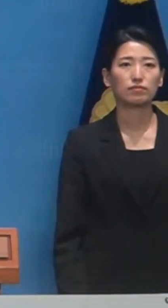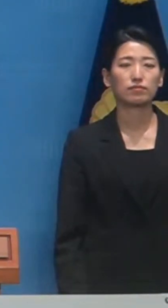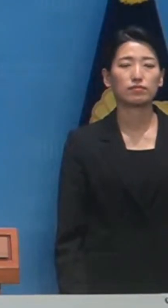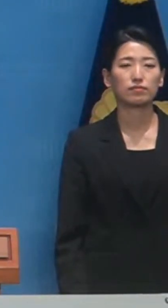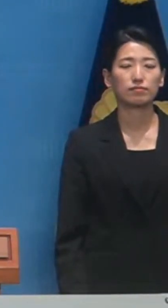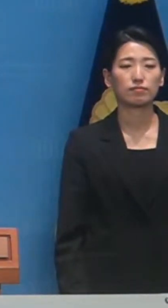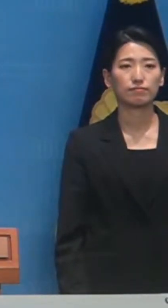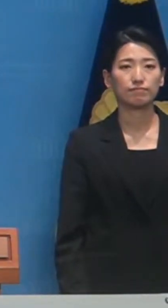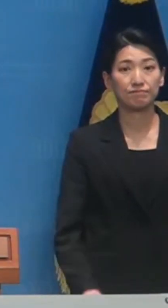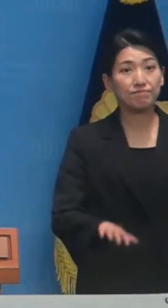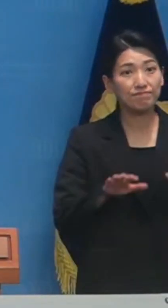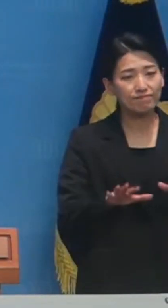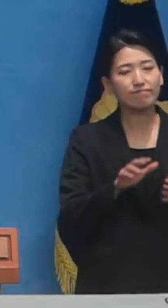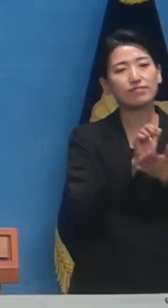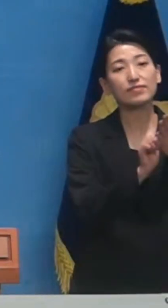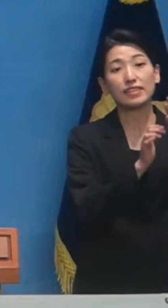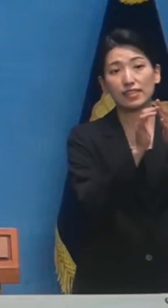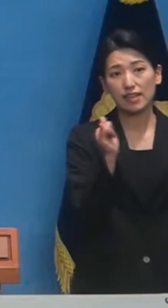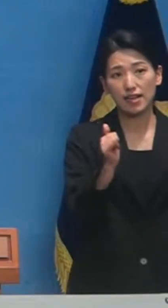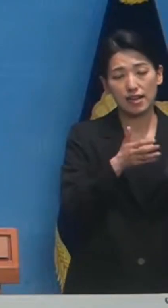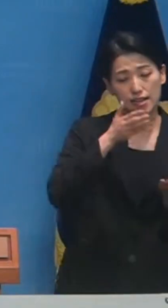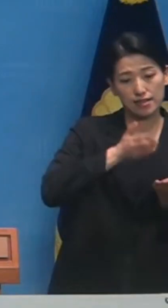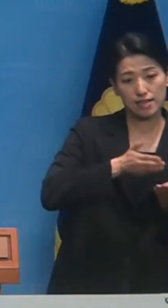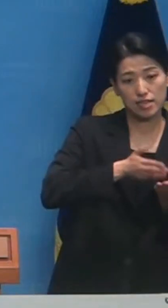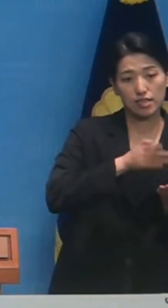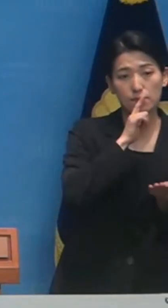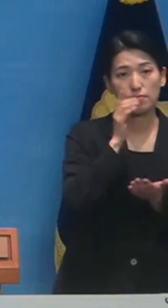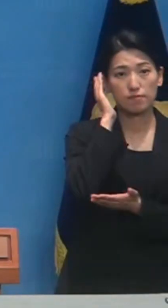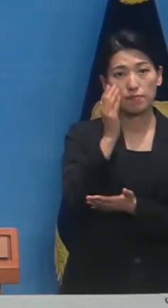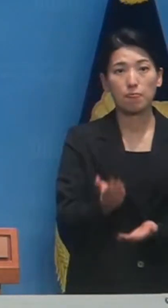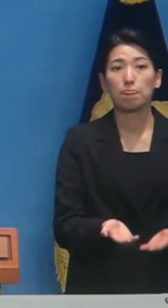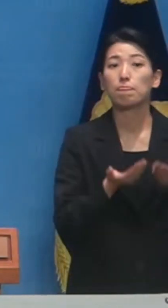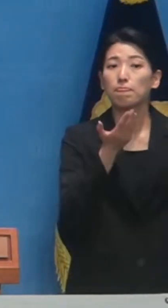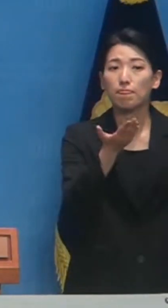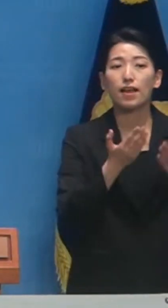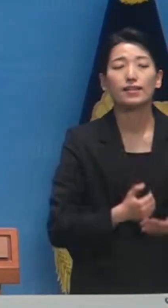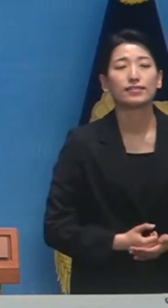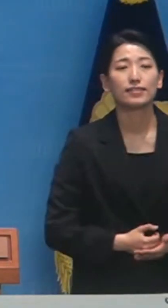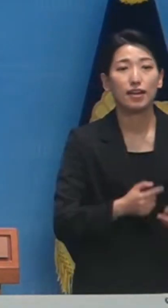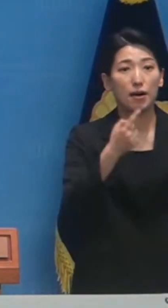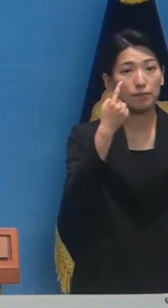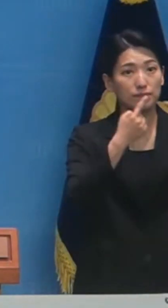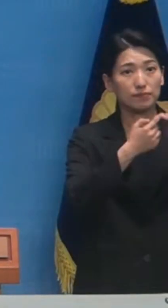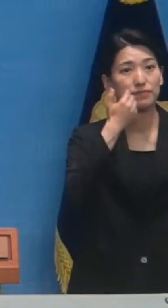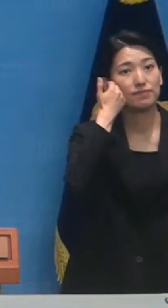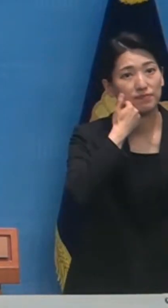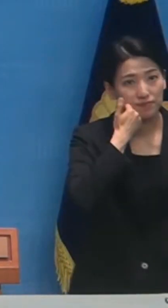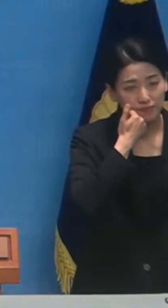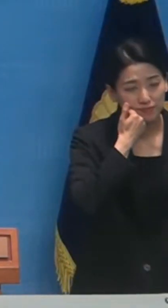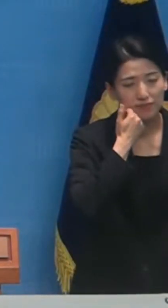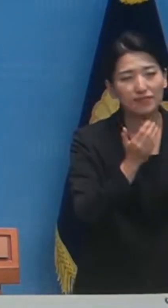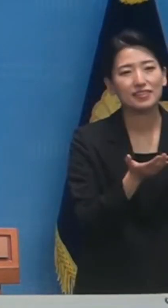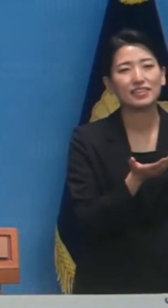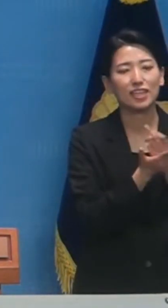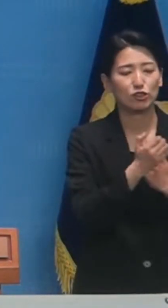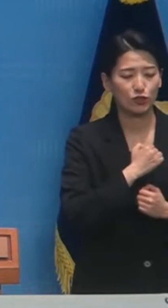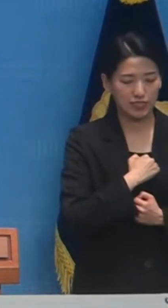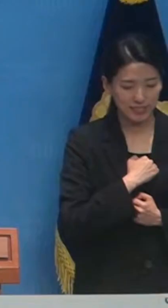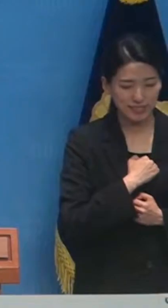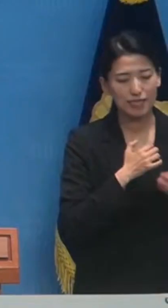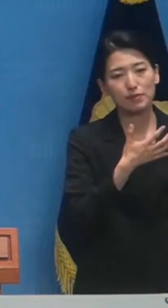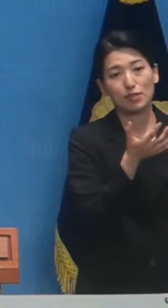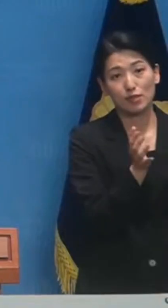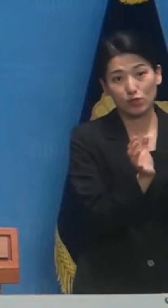그러면 이제부터 기자회견을 시작하도록 하겠습니다. 첫 번째 발언하실 분은 제주지킴이